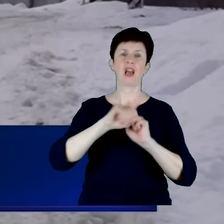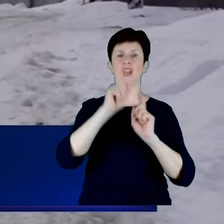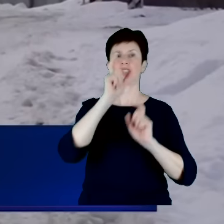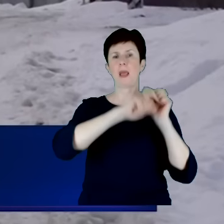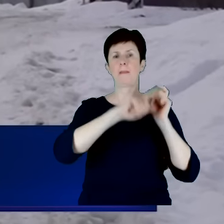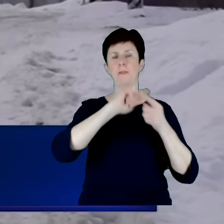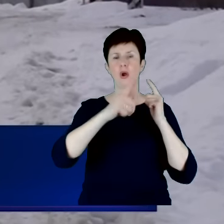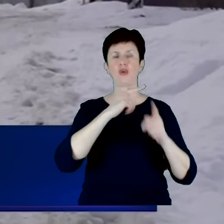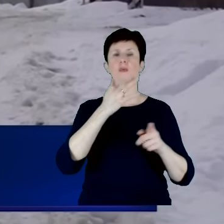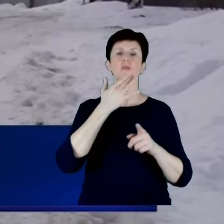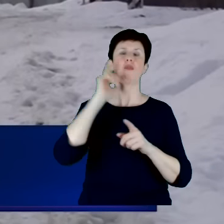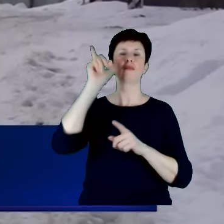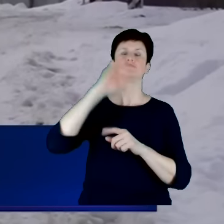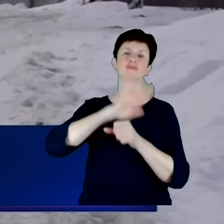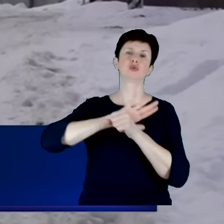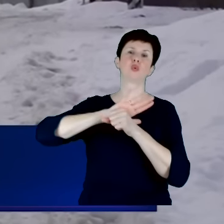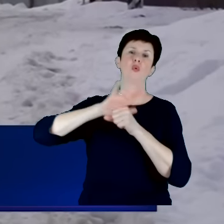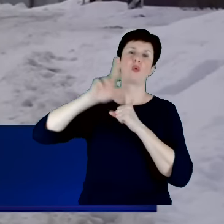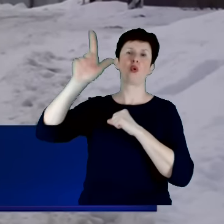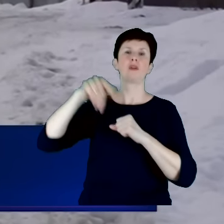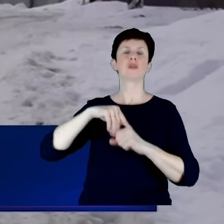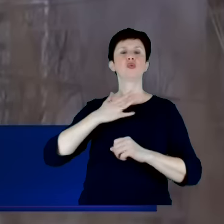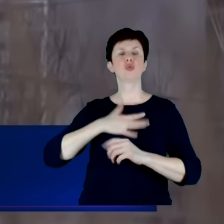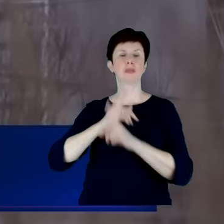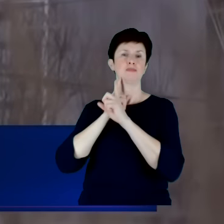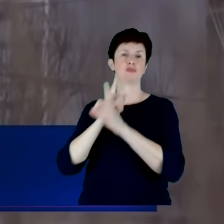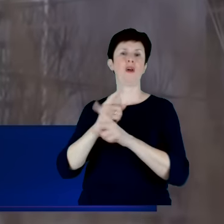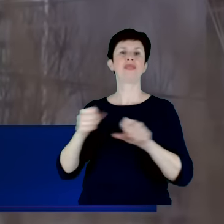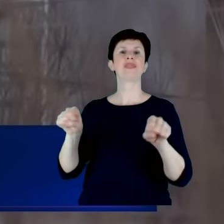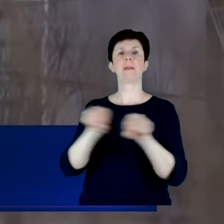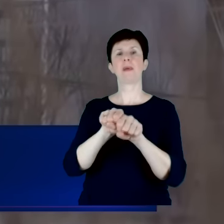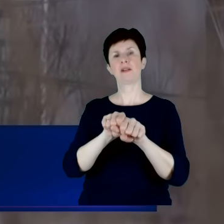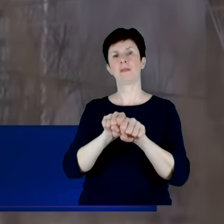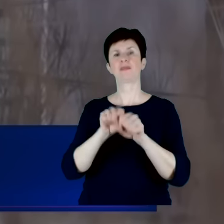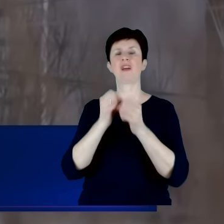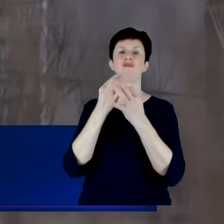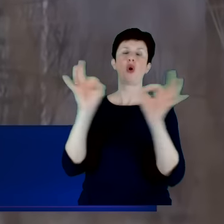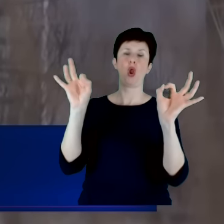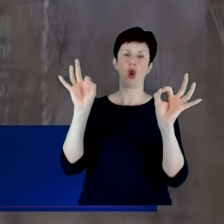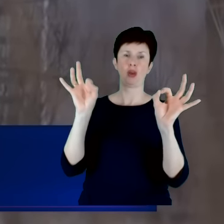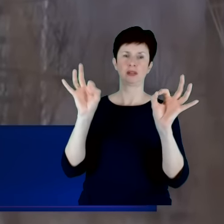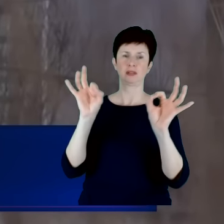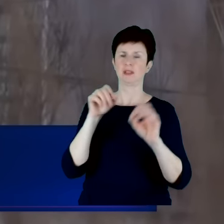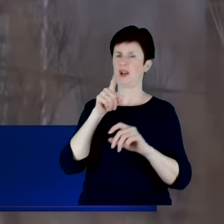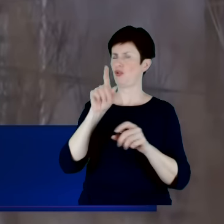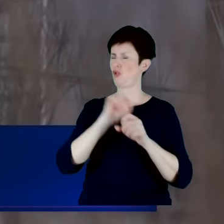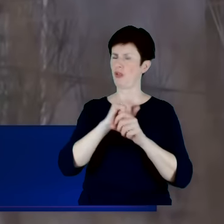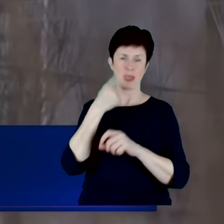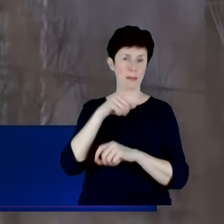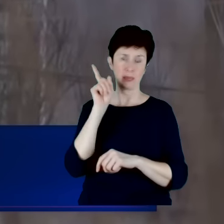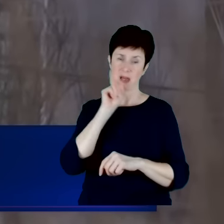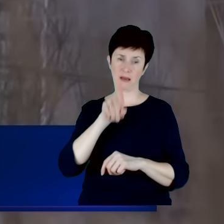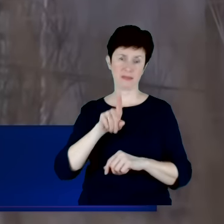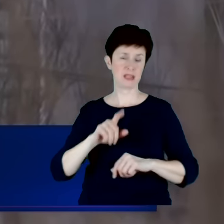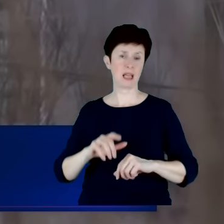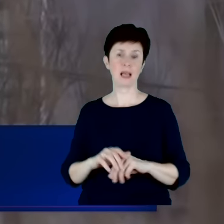ikonę demokracji, wolności, liberalizmu niemalże w Rosji, co jest absolutną nieprawdą.